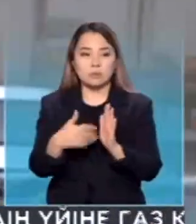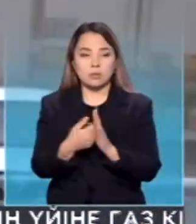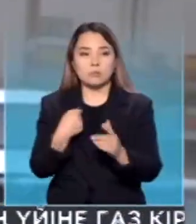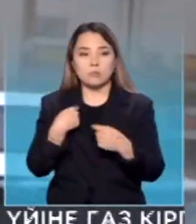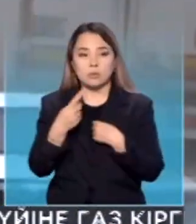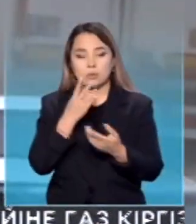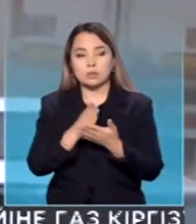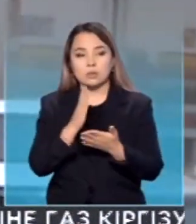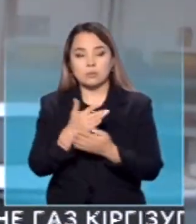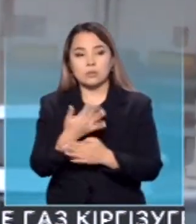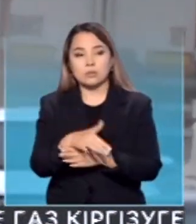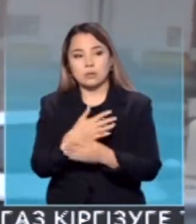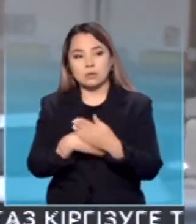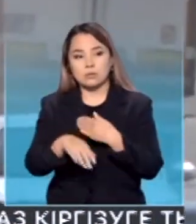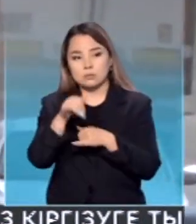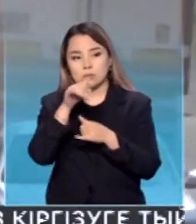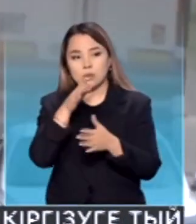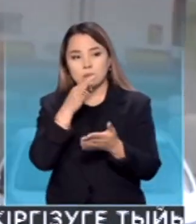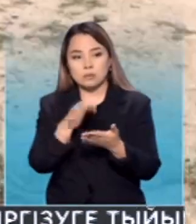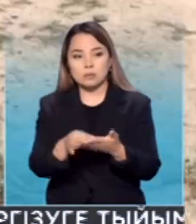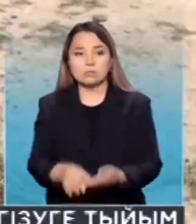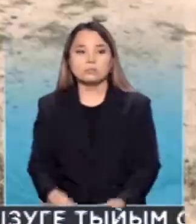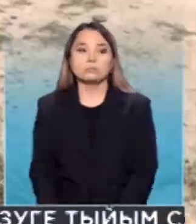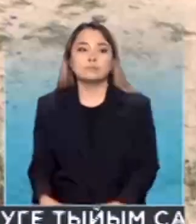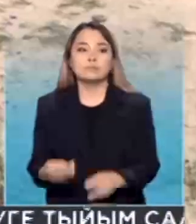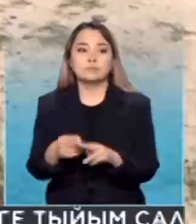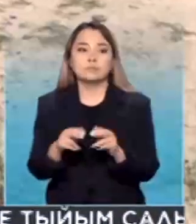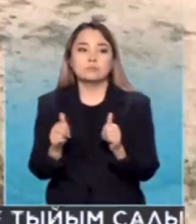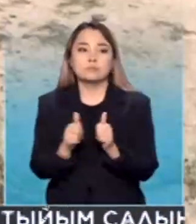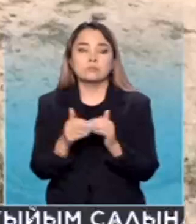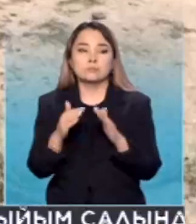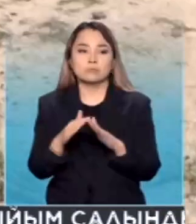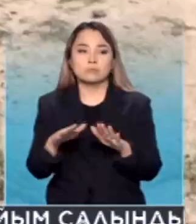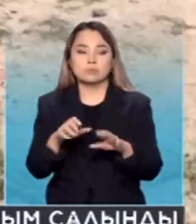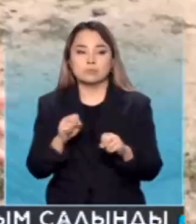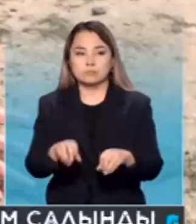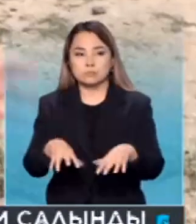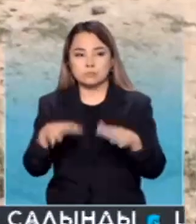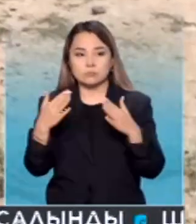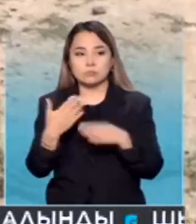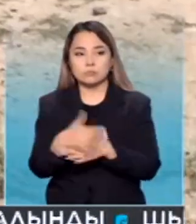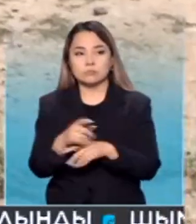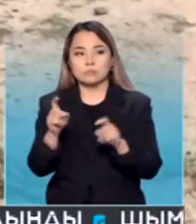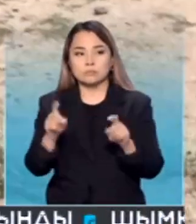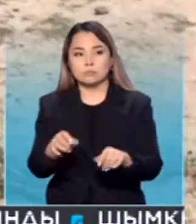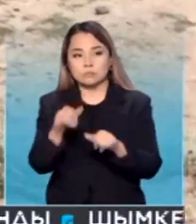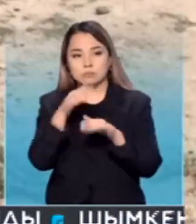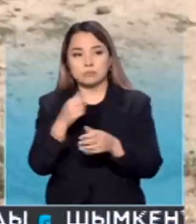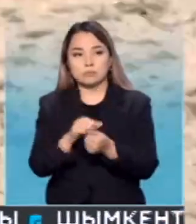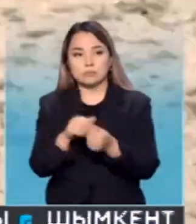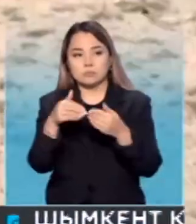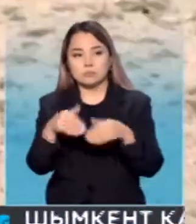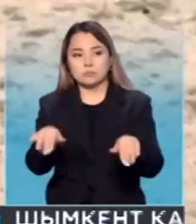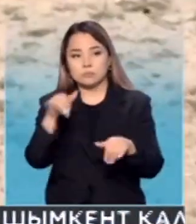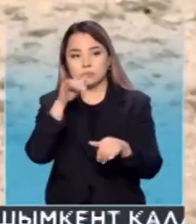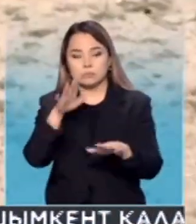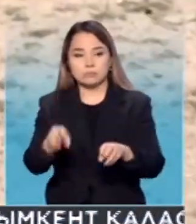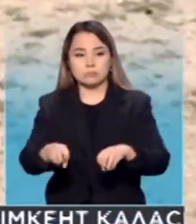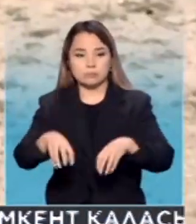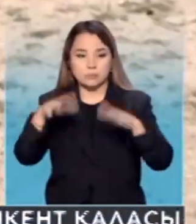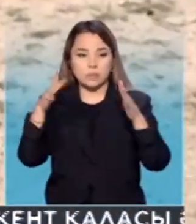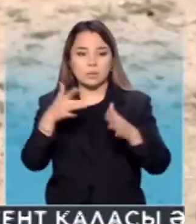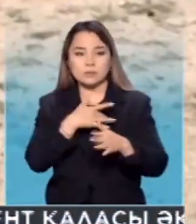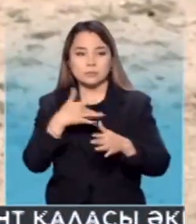берекеміз қашып, далаға шығудан қалдық дейді. Майда тұрамыз, үйдің бәрі шаң, далаға отырамаймыз, қыр жай алмаймыз. Осы